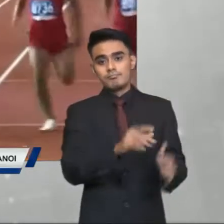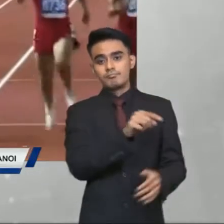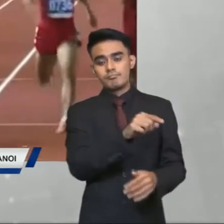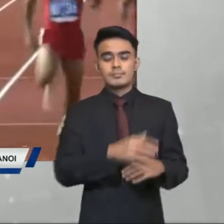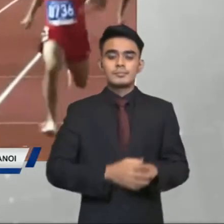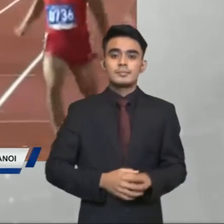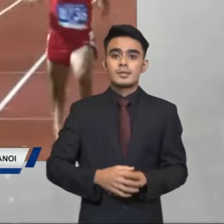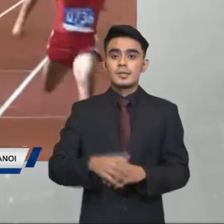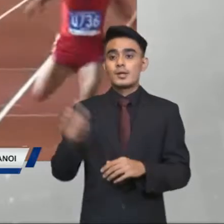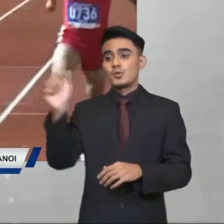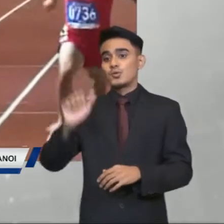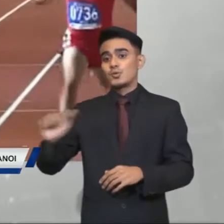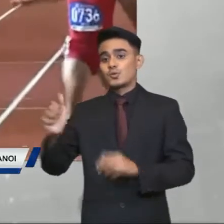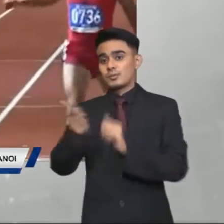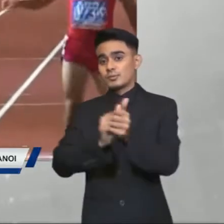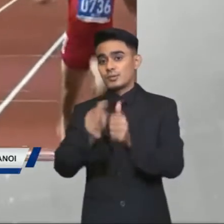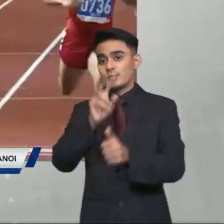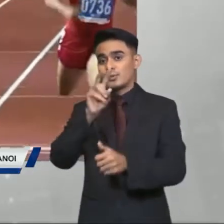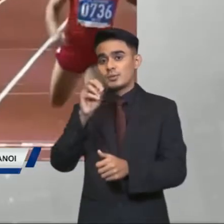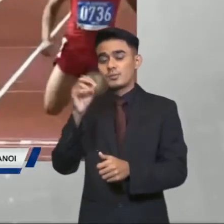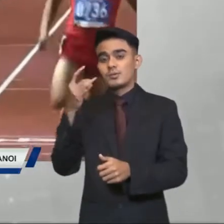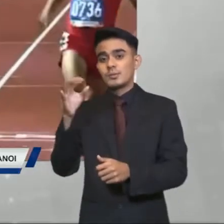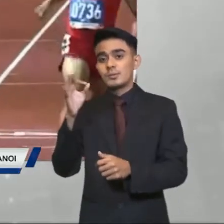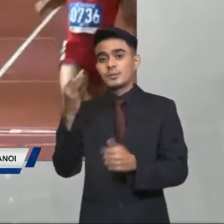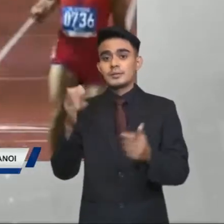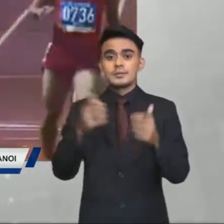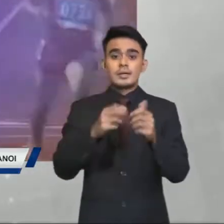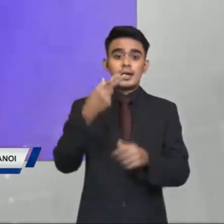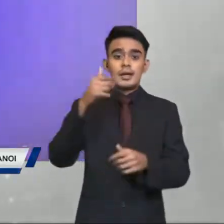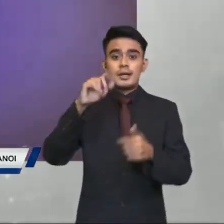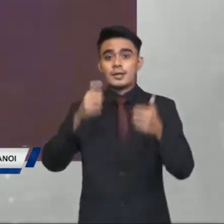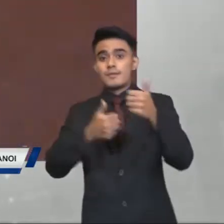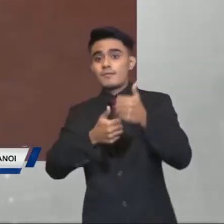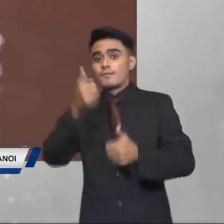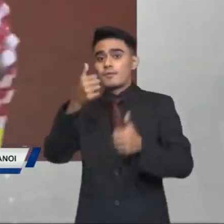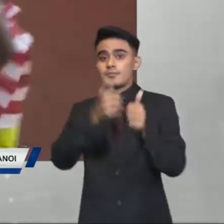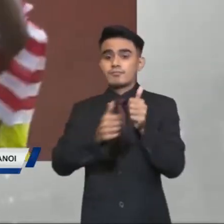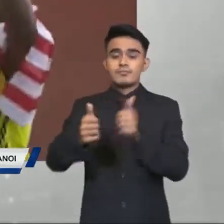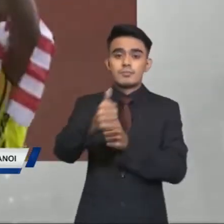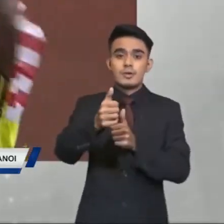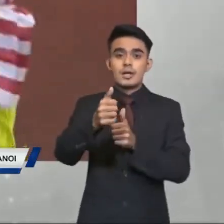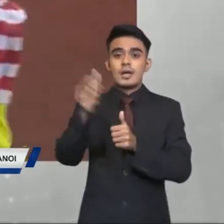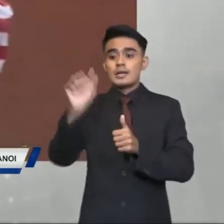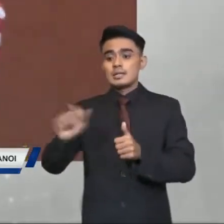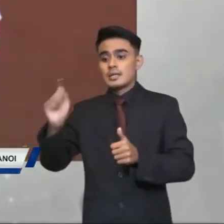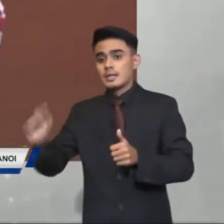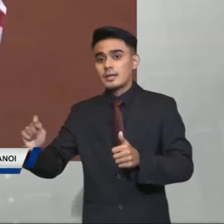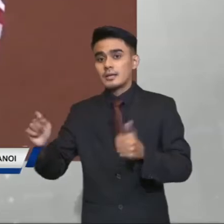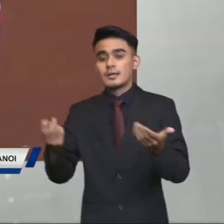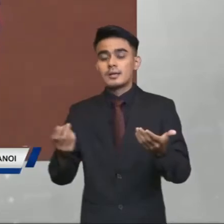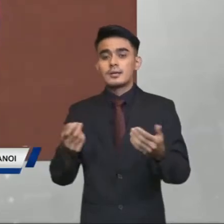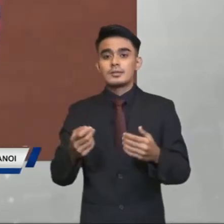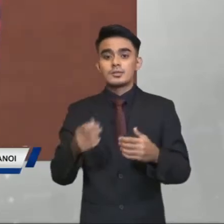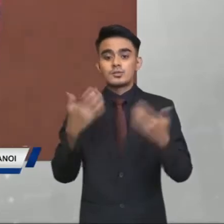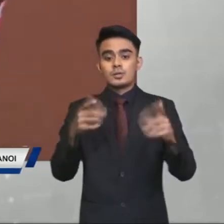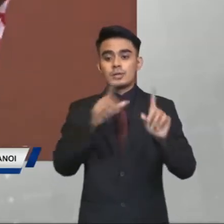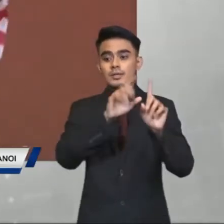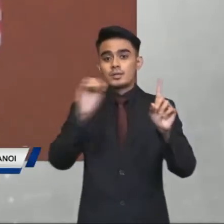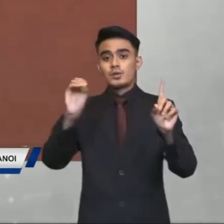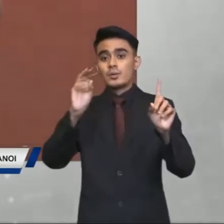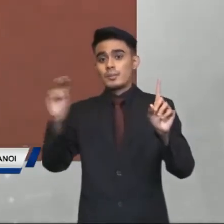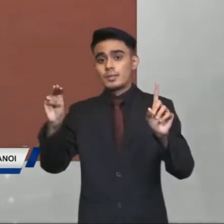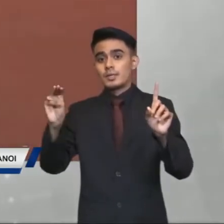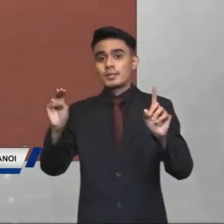bagus kasih Filipina 2011 hitam Lakar sensasi Muncul lagi terpantas di Asia Tenggara seperti ungguli acara 100 m dengan